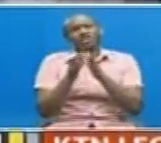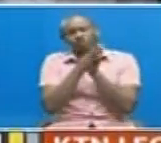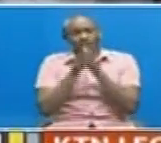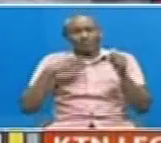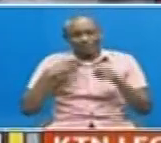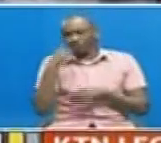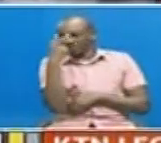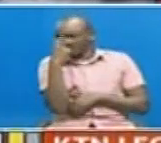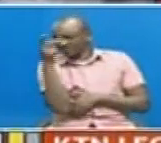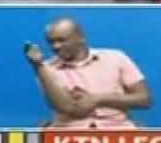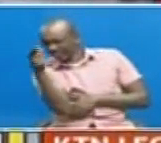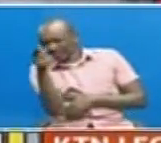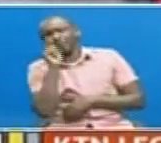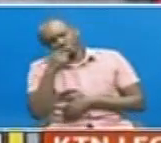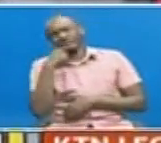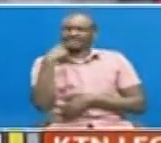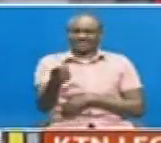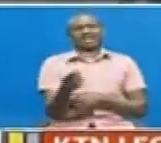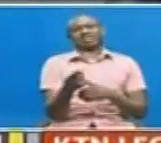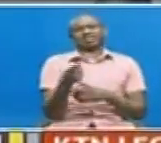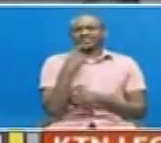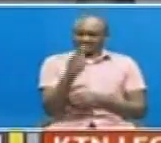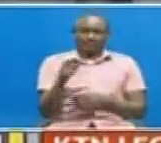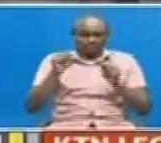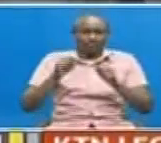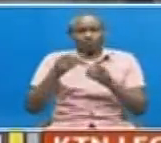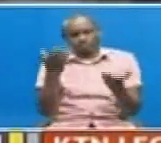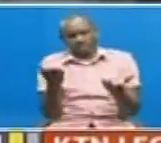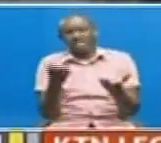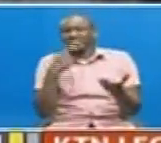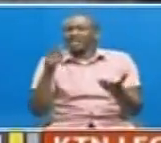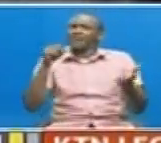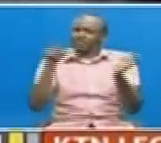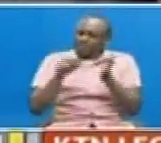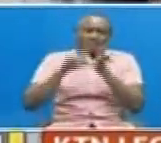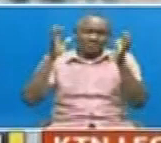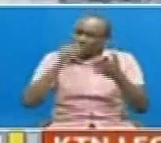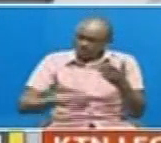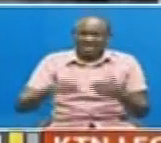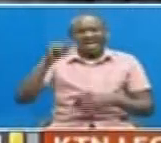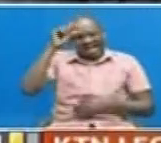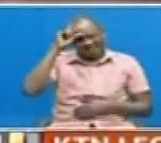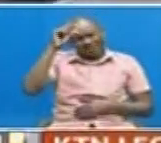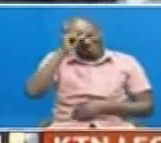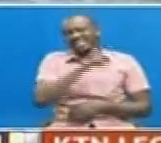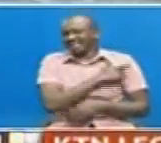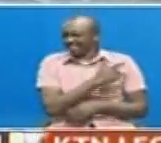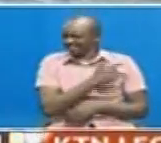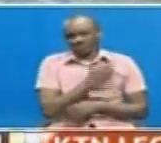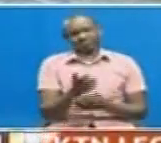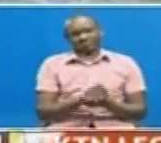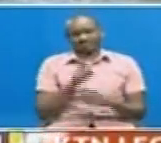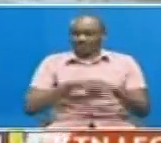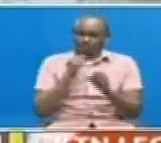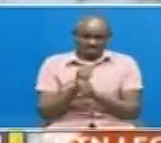mtu yoyote wanayemshuku kuhusika na uhalifu na kuelekezea kidole cha lawama kwa serikali kwa kuzembea kazini.